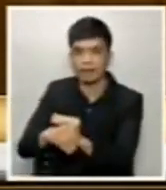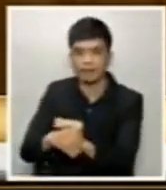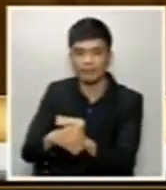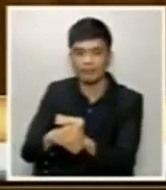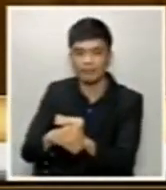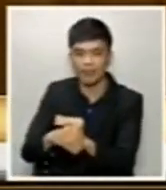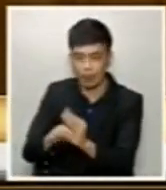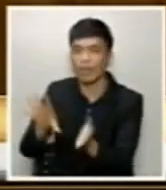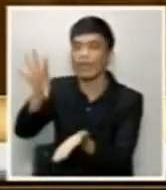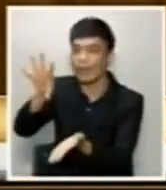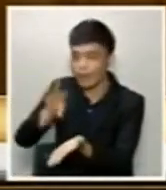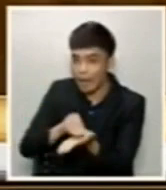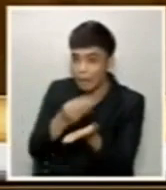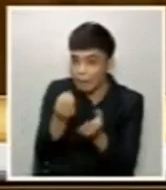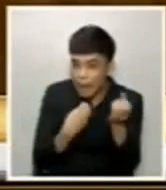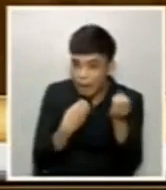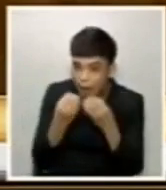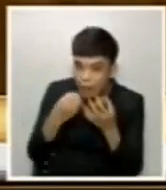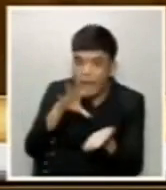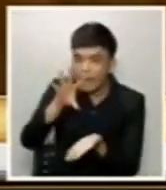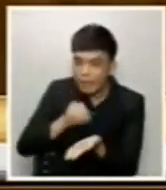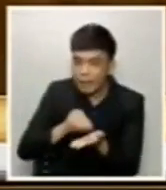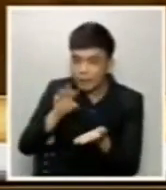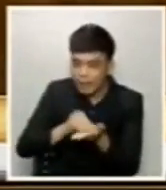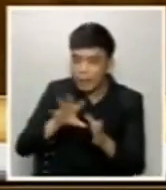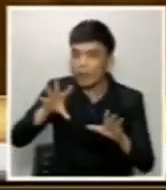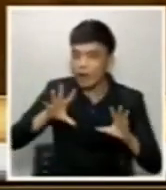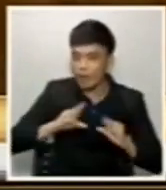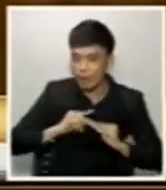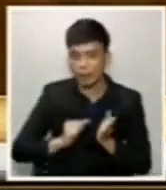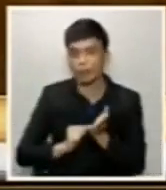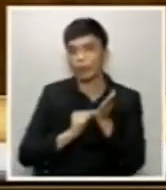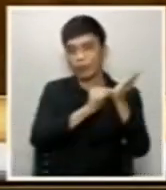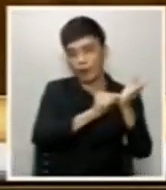ดำเนินการในส่วนของการบริหารแผนงานทั้งหมดต่อไปนะครับต้องขอขอบคุณท่านอีกครั้งครับผมขอบคุณ